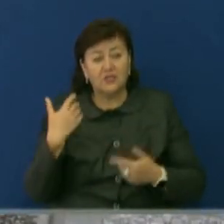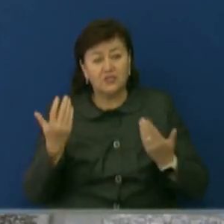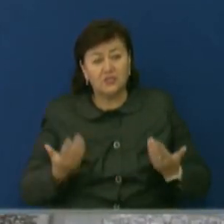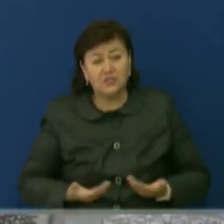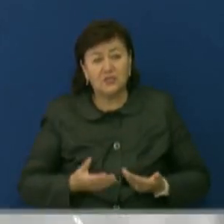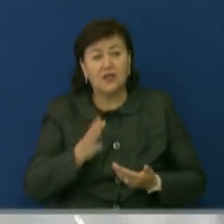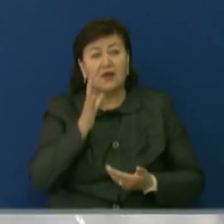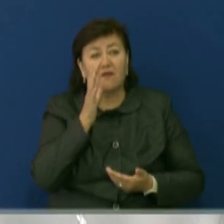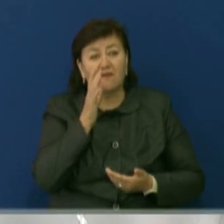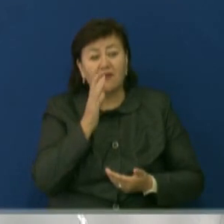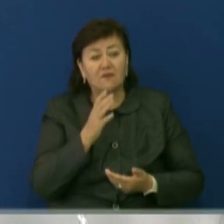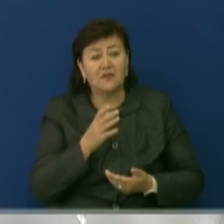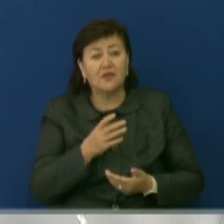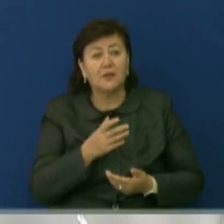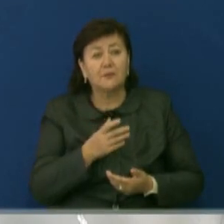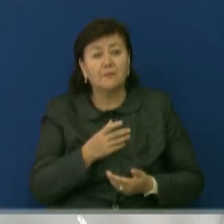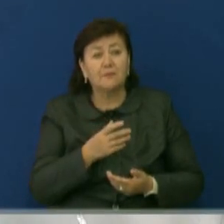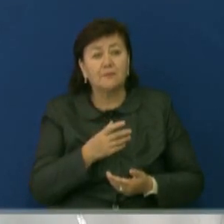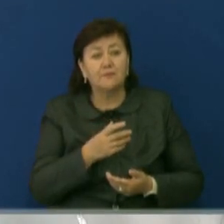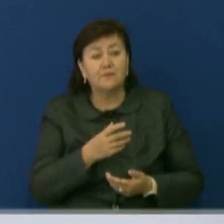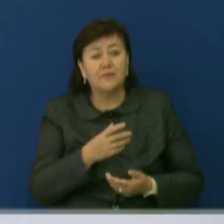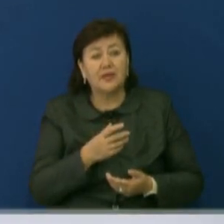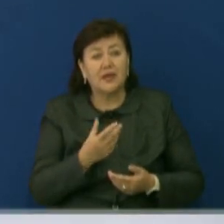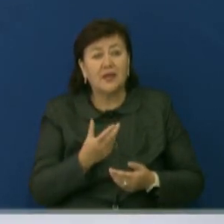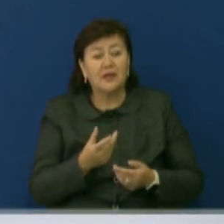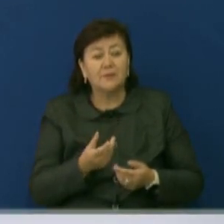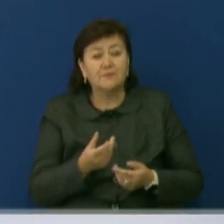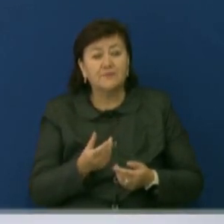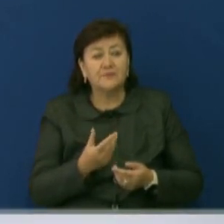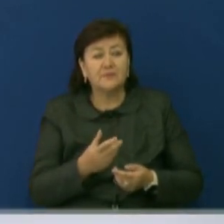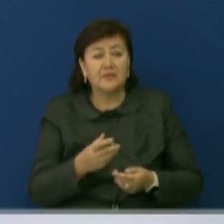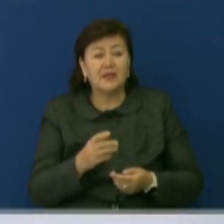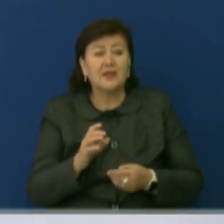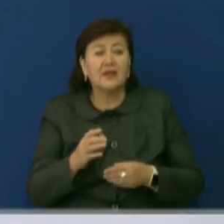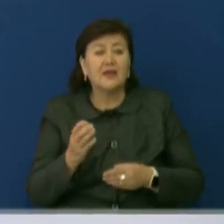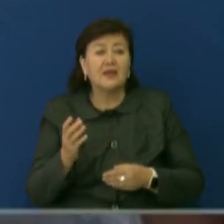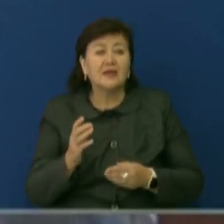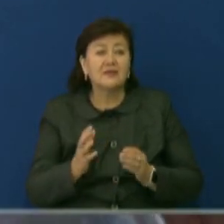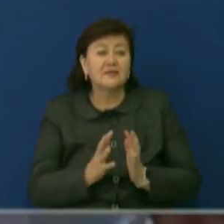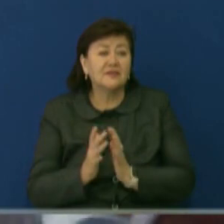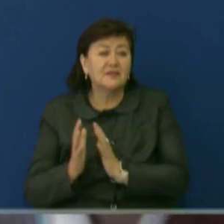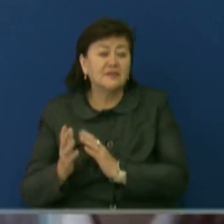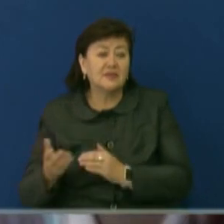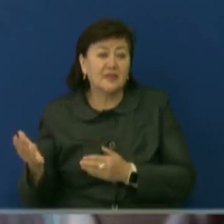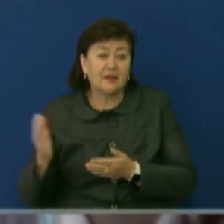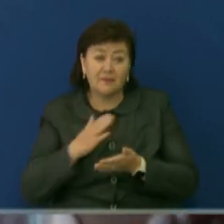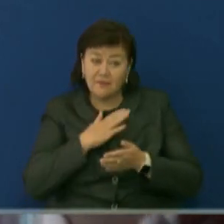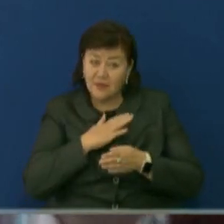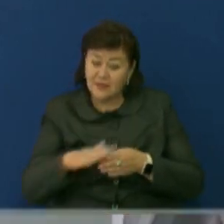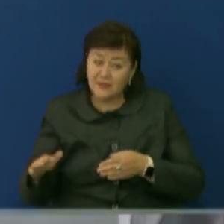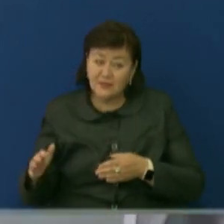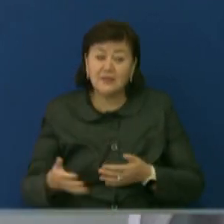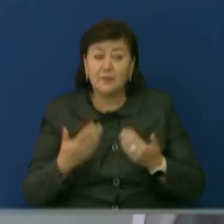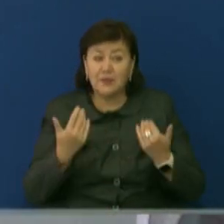время уборочной и сенокосной кампании врачи организовали передвижные прививочные пункты. Администрация района